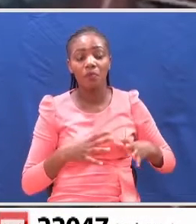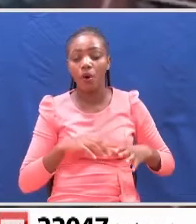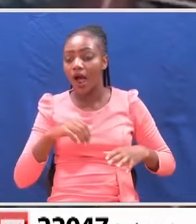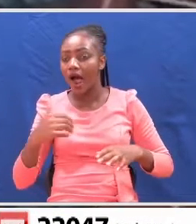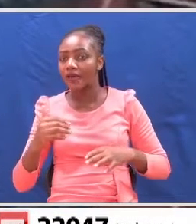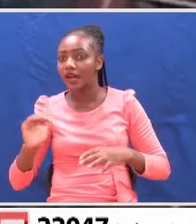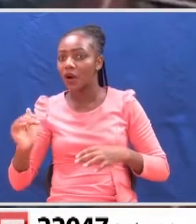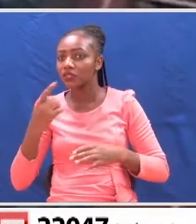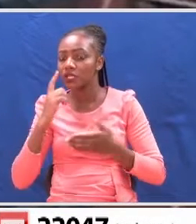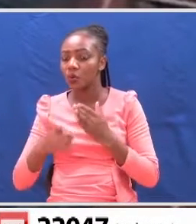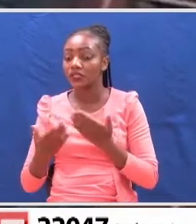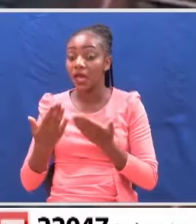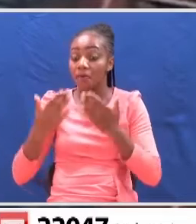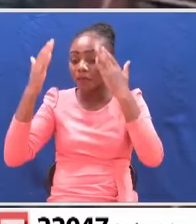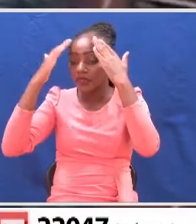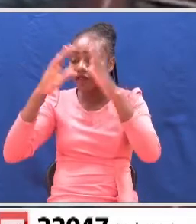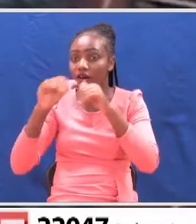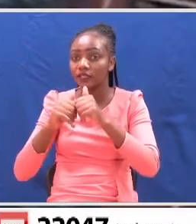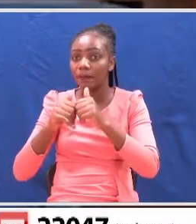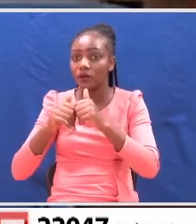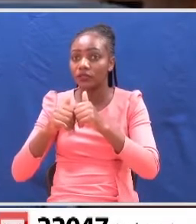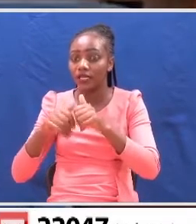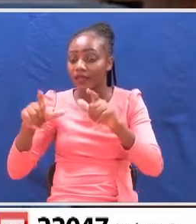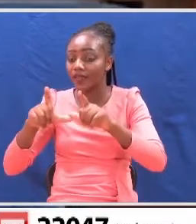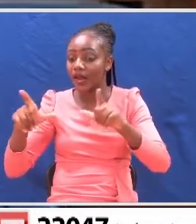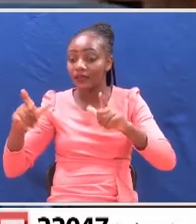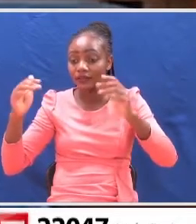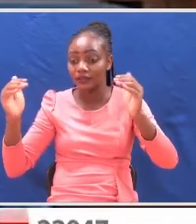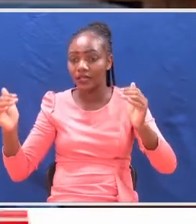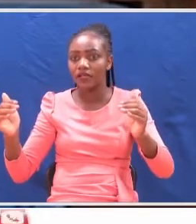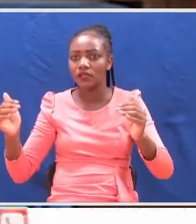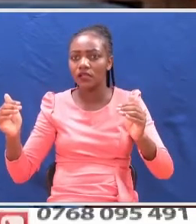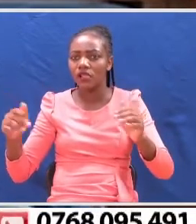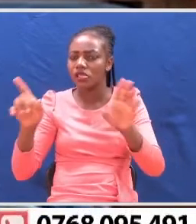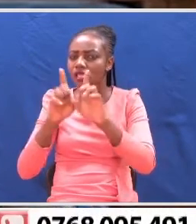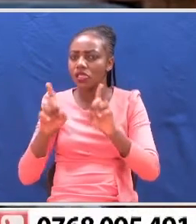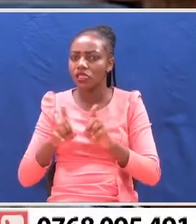walikuwa wanasema pengine waangalie ukubwa wa ardhi. So